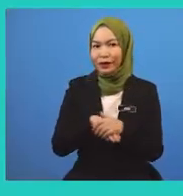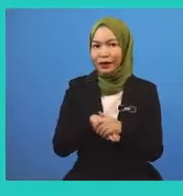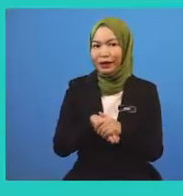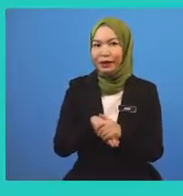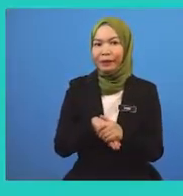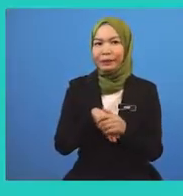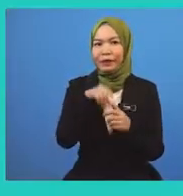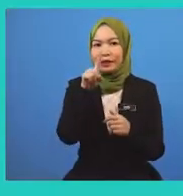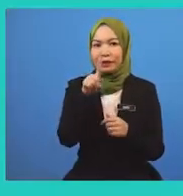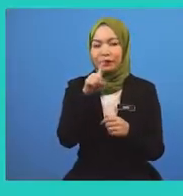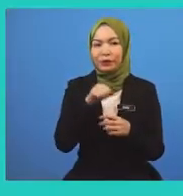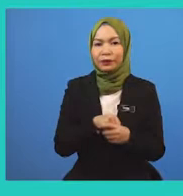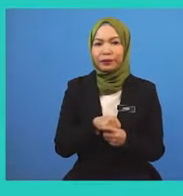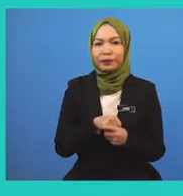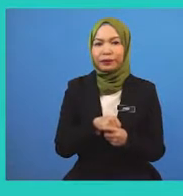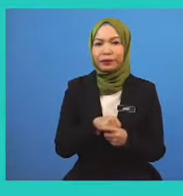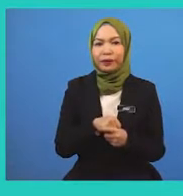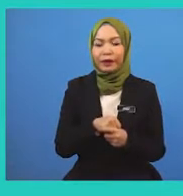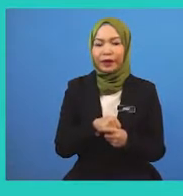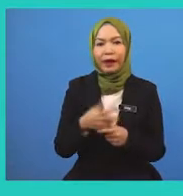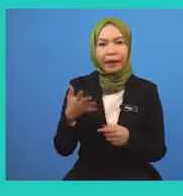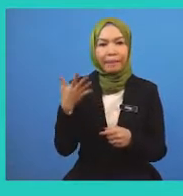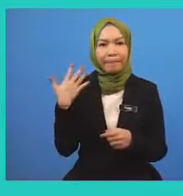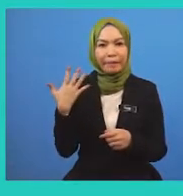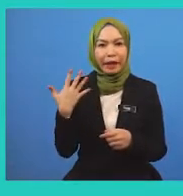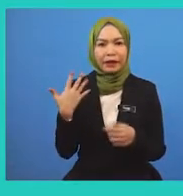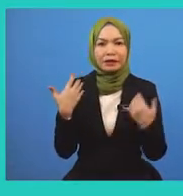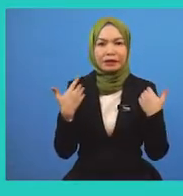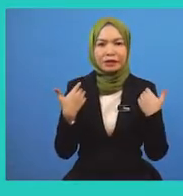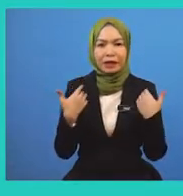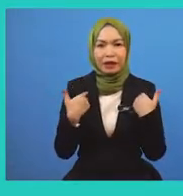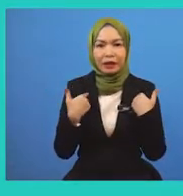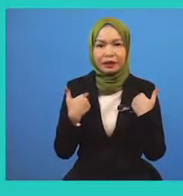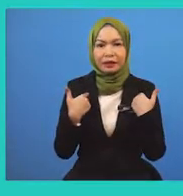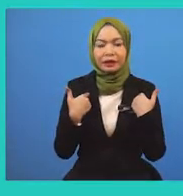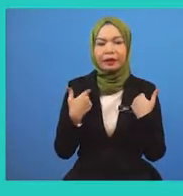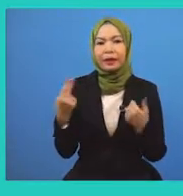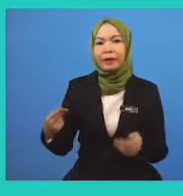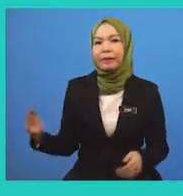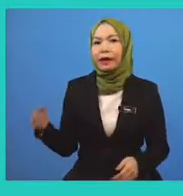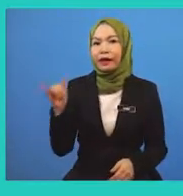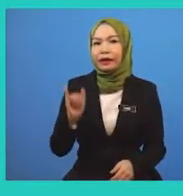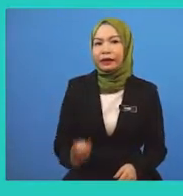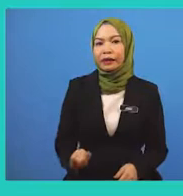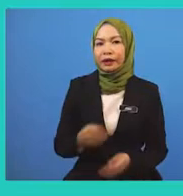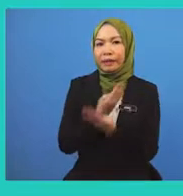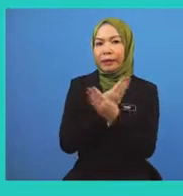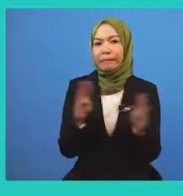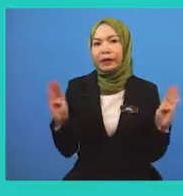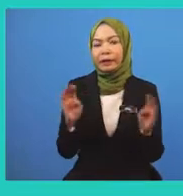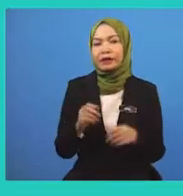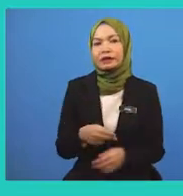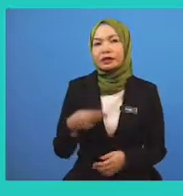itu pek panas ya, murid-murid? Pek panas mengandungi bahan kimia yang membebaskan haba